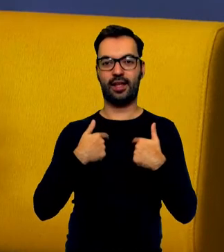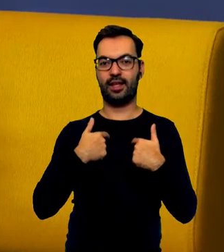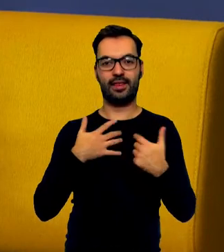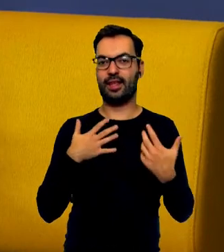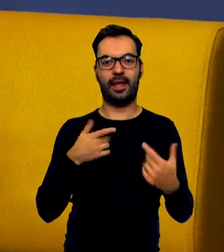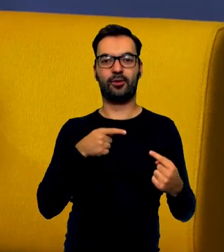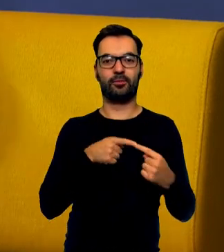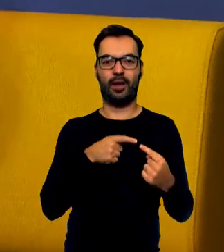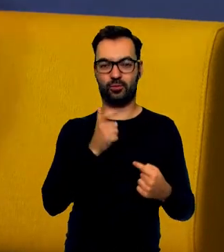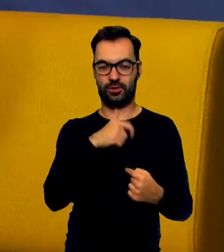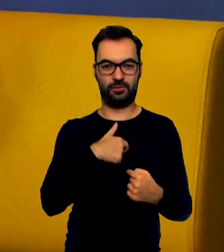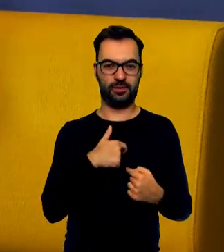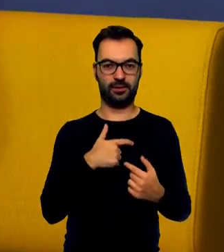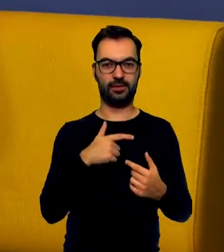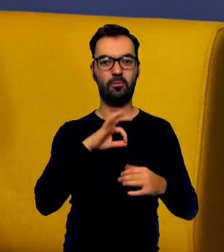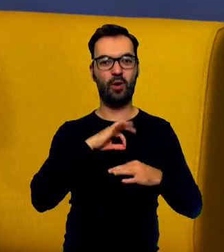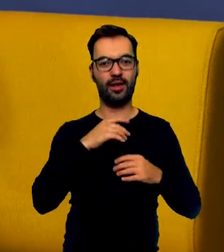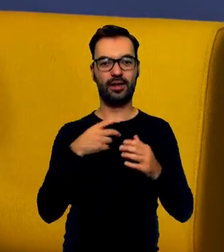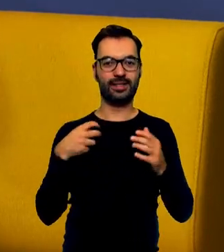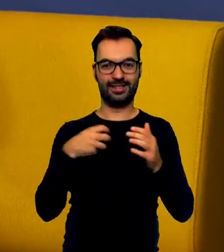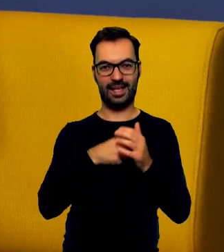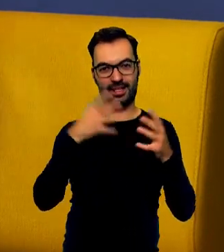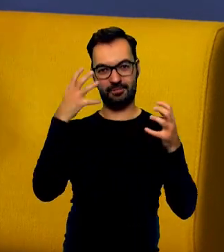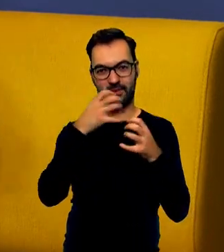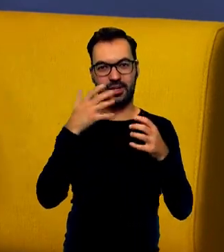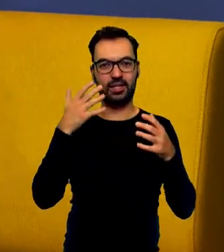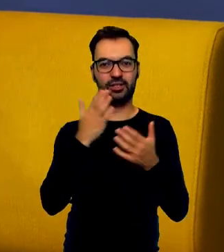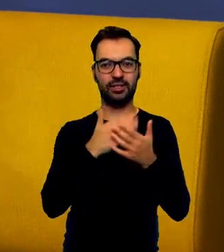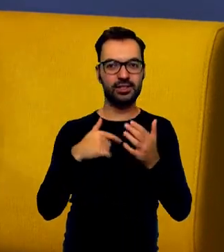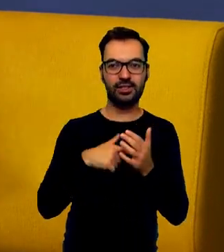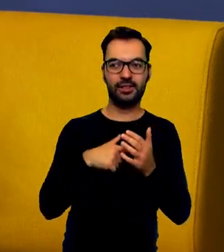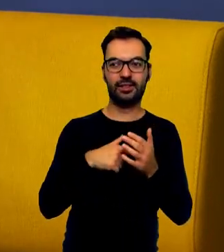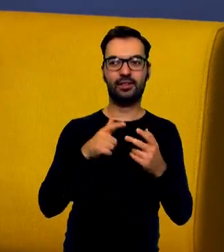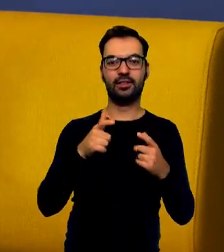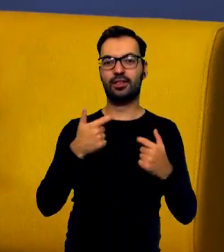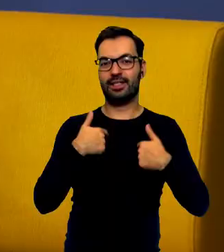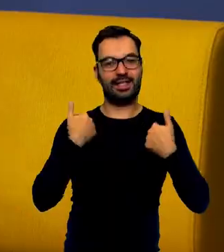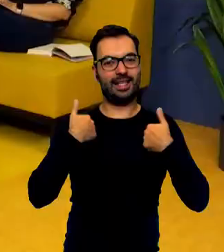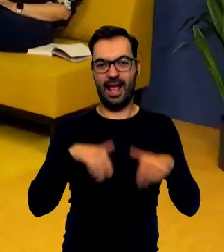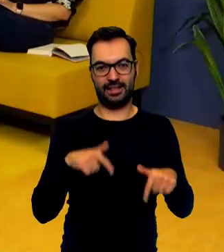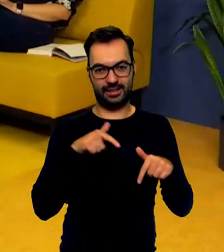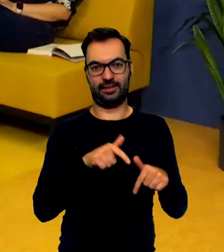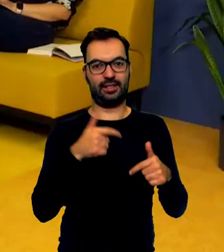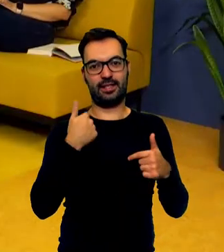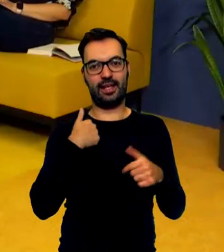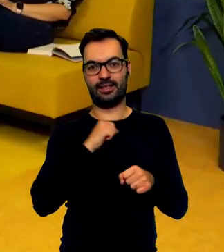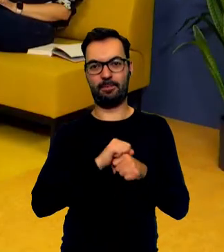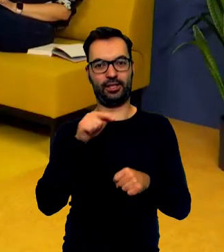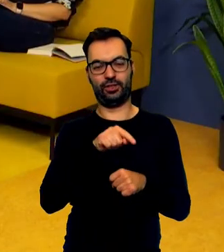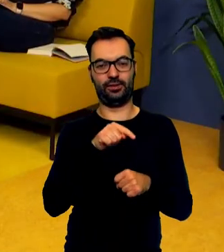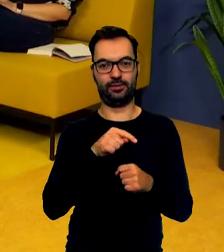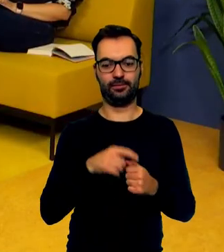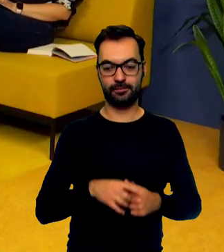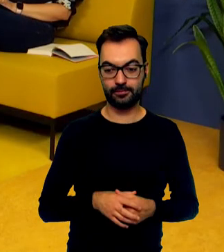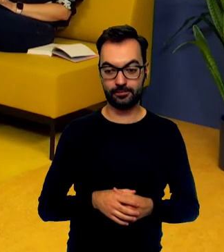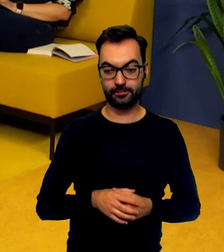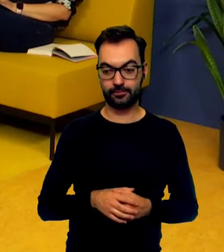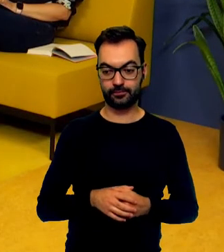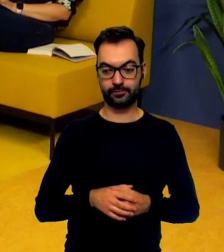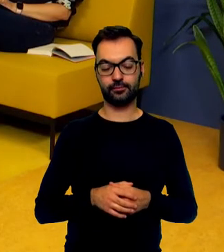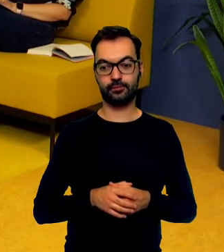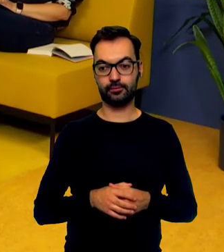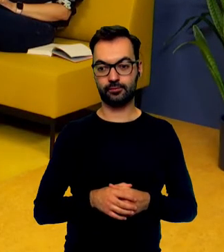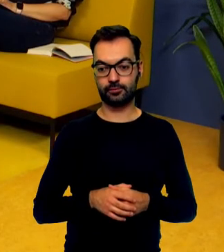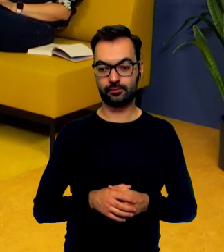nie utożsamiasz. To właśnie twoje wyobrażenie o tym, kim nie chciałabyś być i się nie chciałabyś stać. To